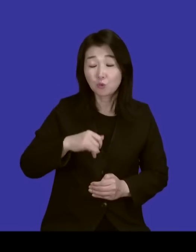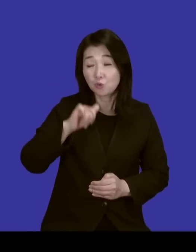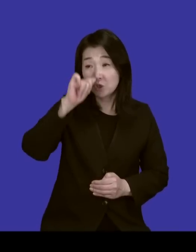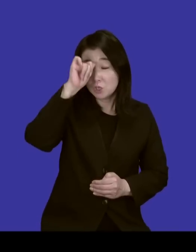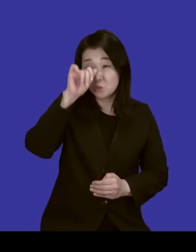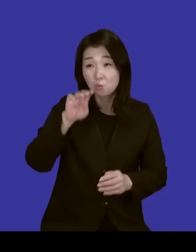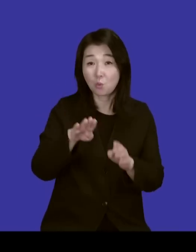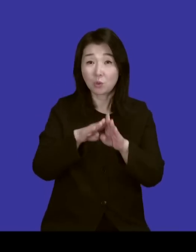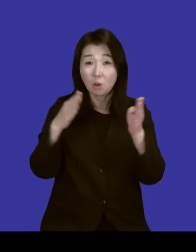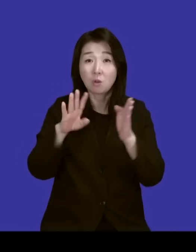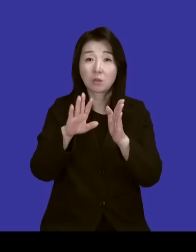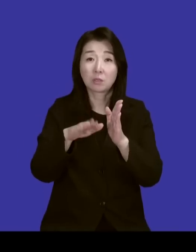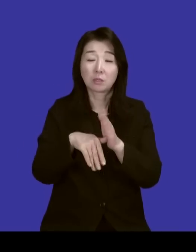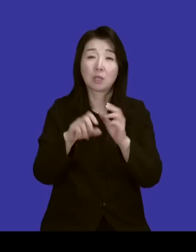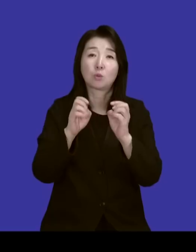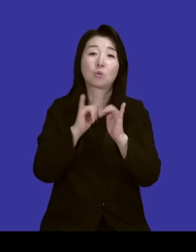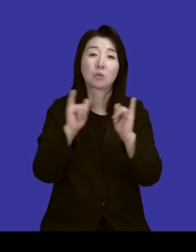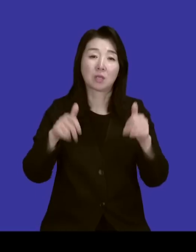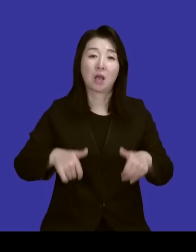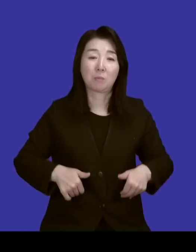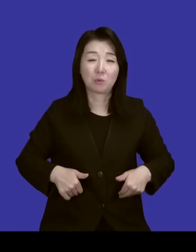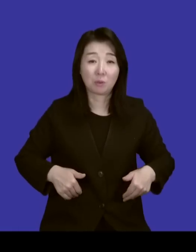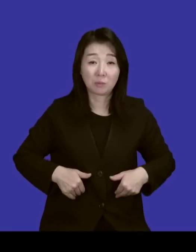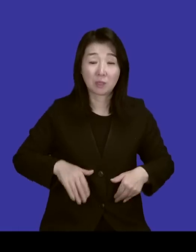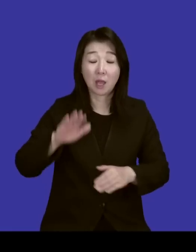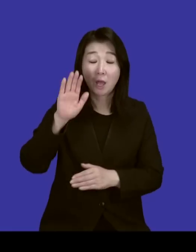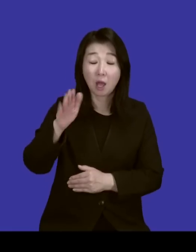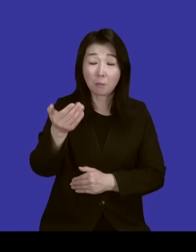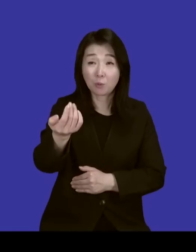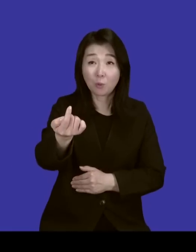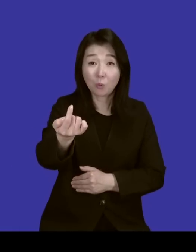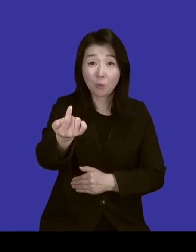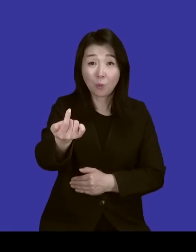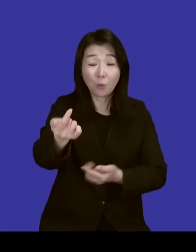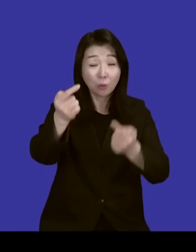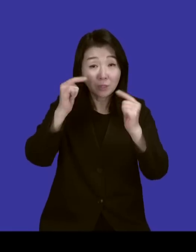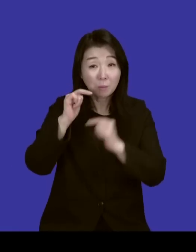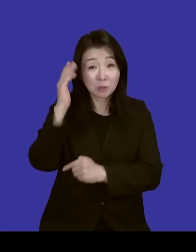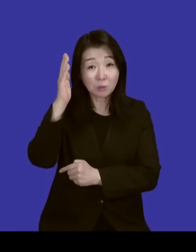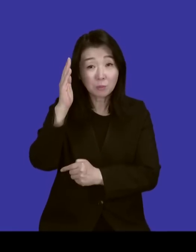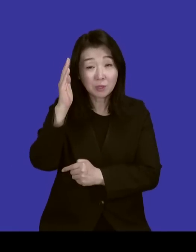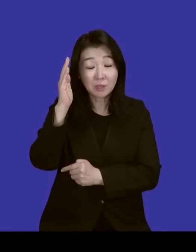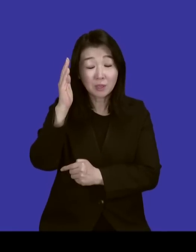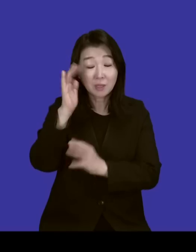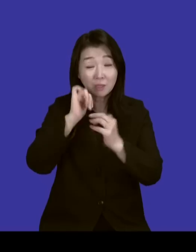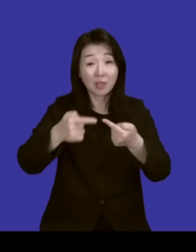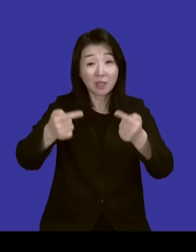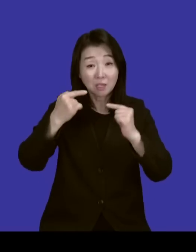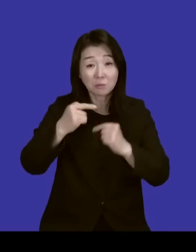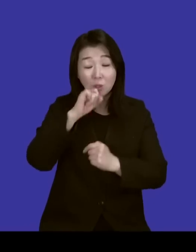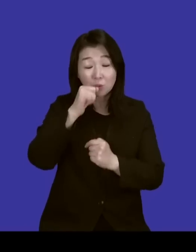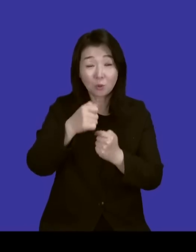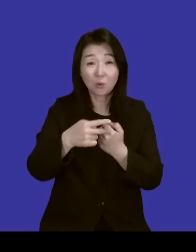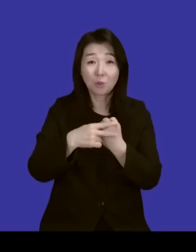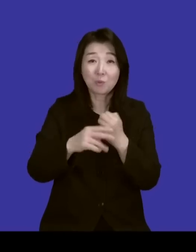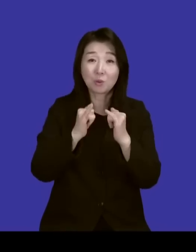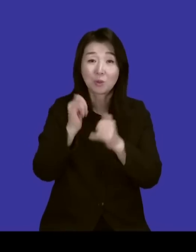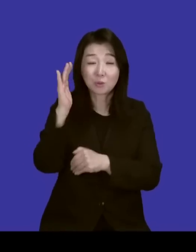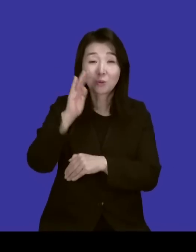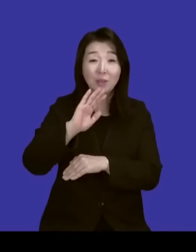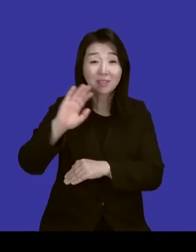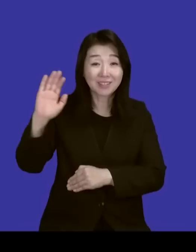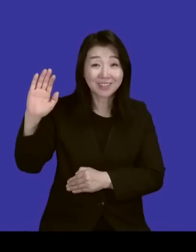수많은 설교자들이 필요해요. 그러면 앞으로 와서 설교 세미나 참석하고 좋은 평신도 설교자가 되었으면